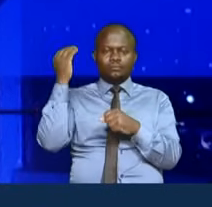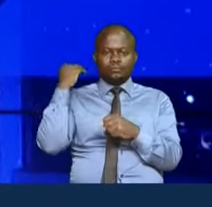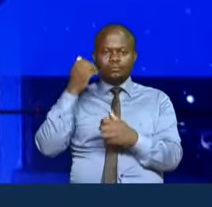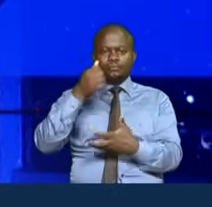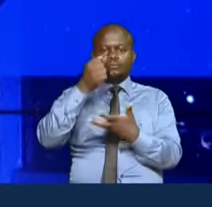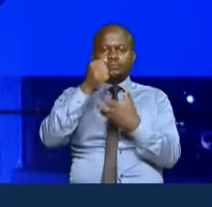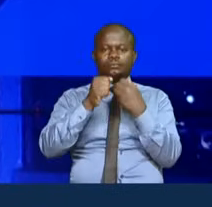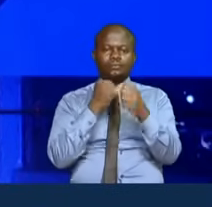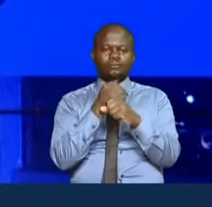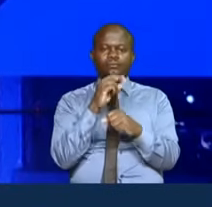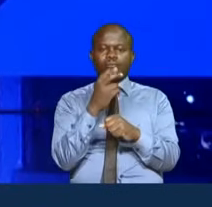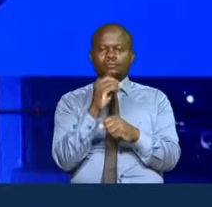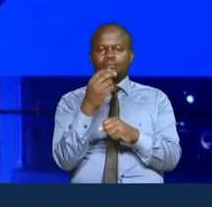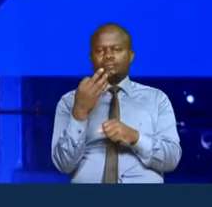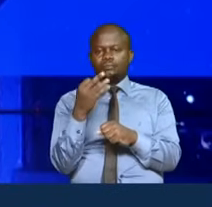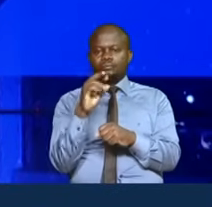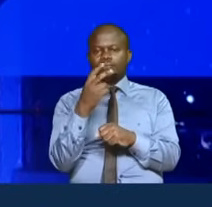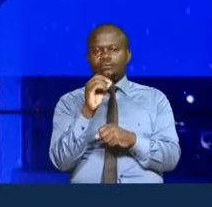y'imari ya